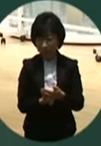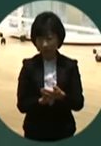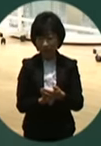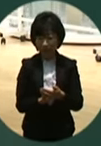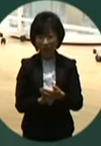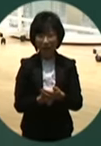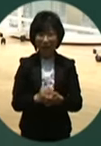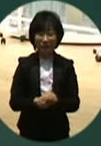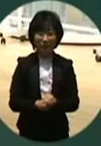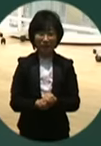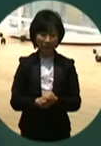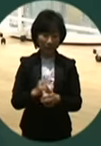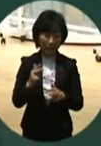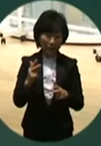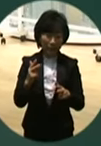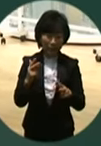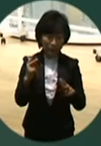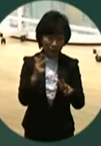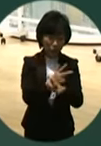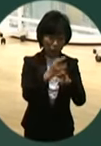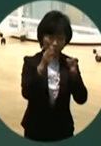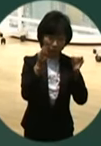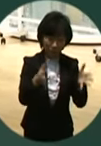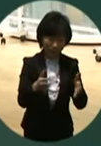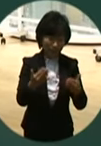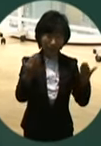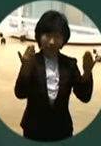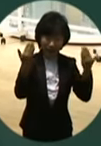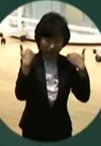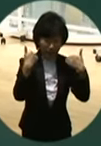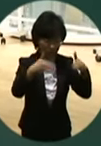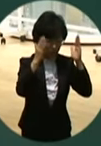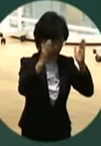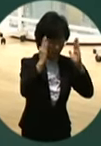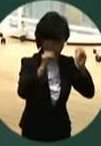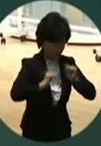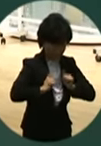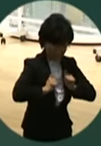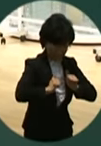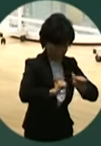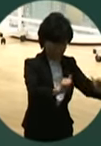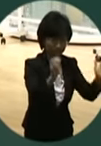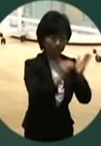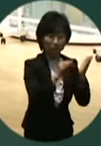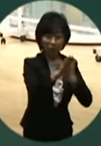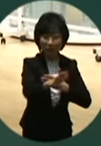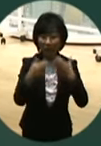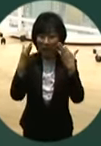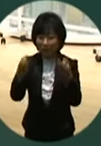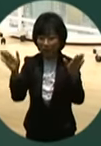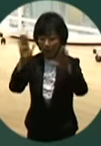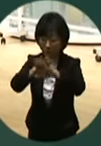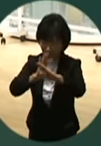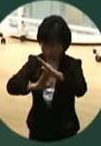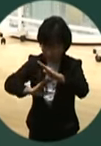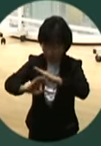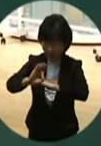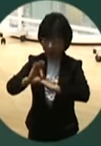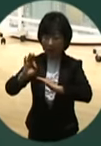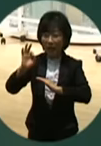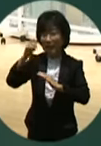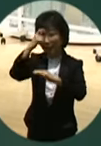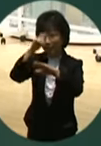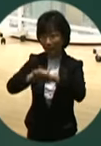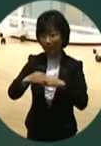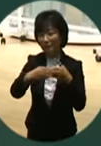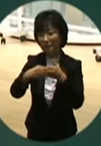miserable. 일주일에 공부하고 와갔어요. 밤에 철야 기도 찬송인도 해야 돼요. Now think about it. All week long I'm studying and then Friday night I have to